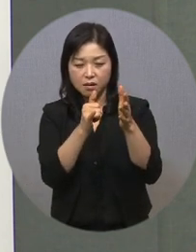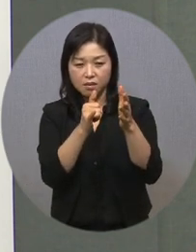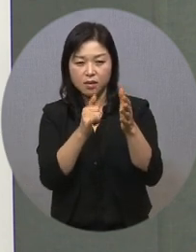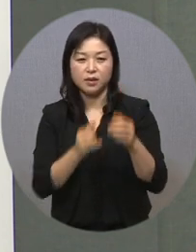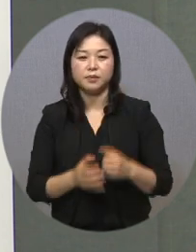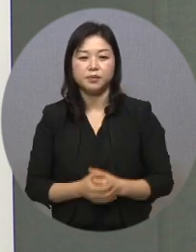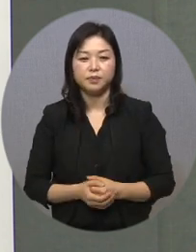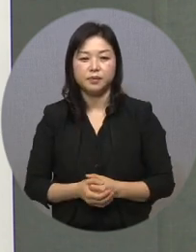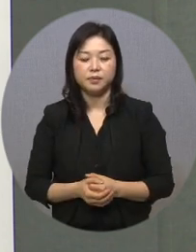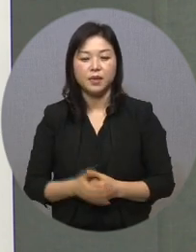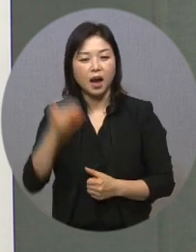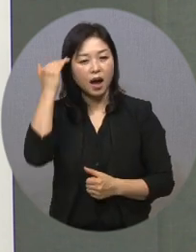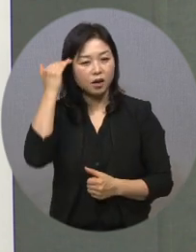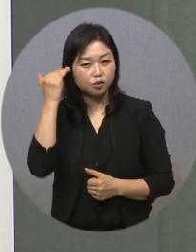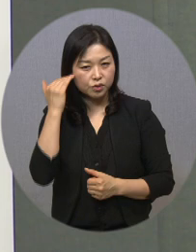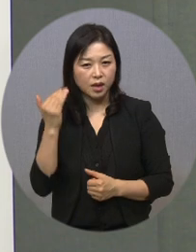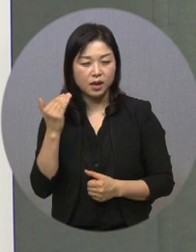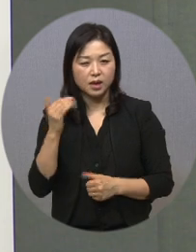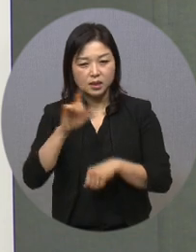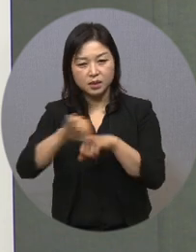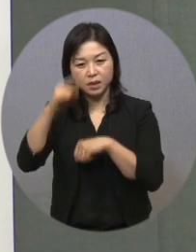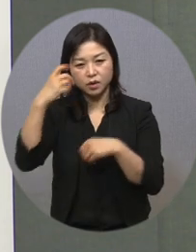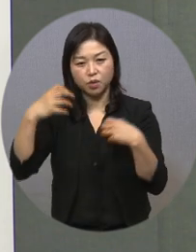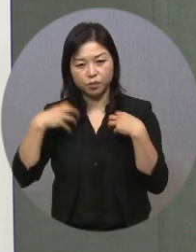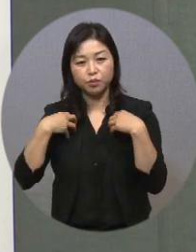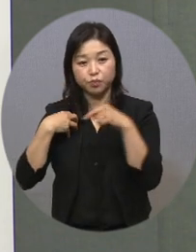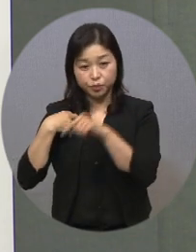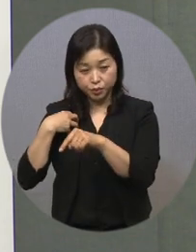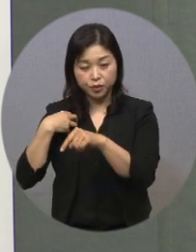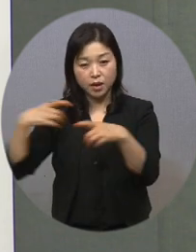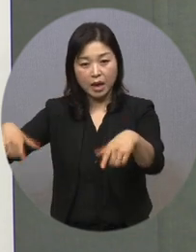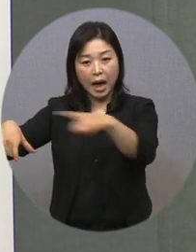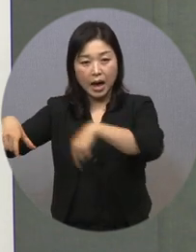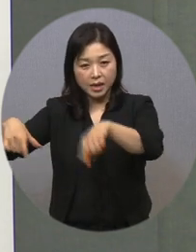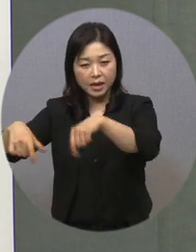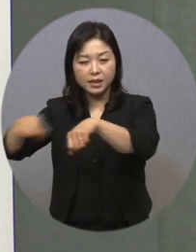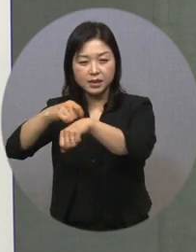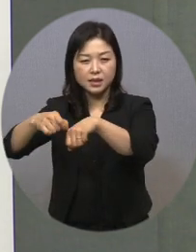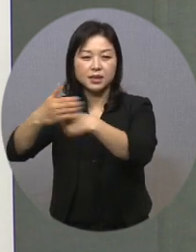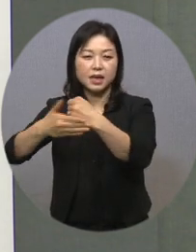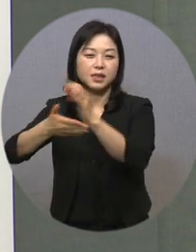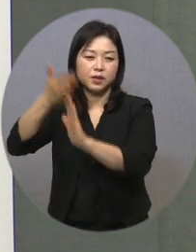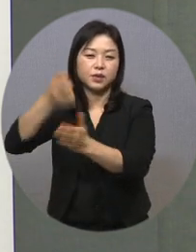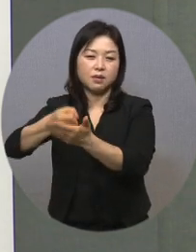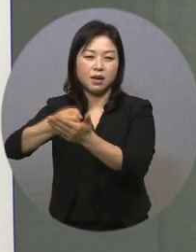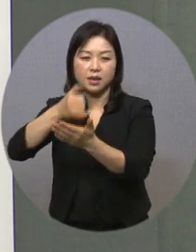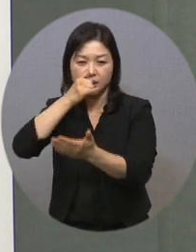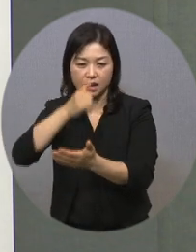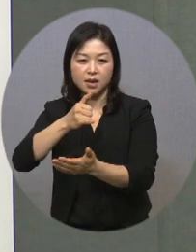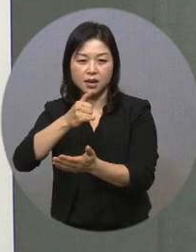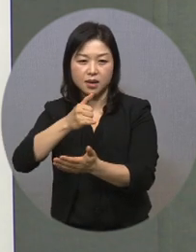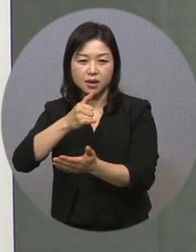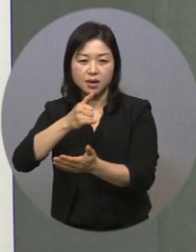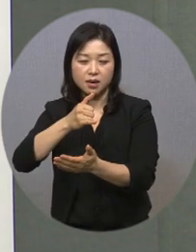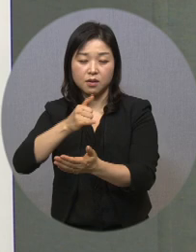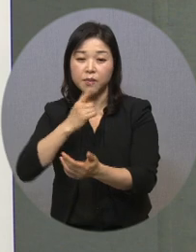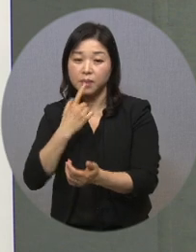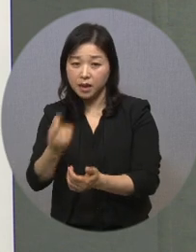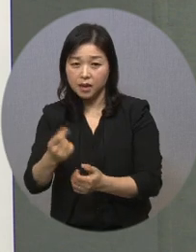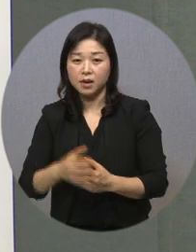해서 대한민국 지자체의 특례시로 정한다. 물론 그렇게 했겠죠.